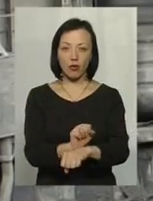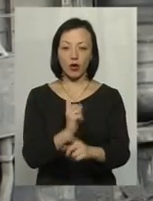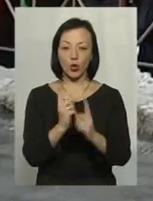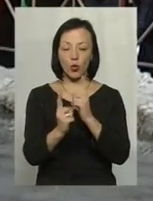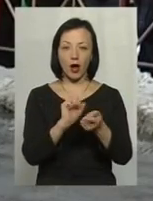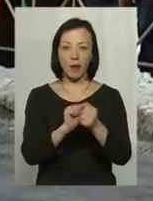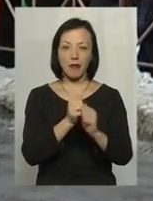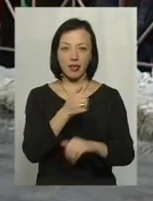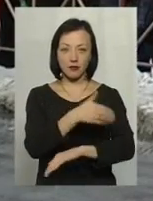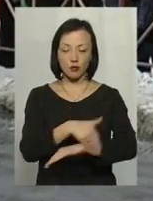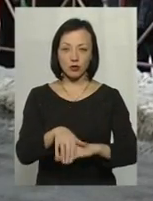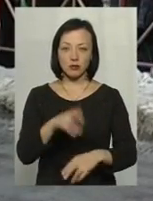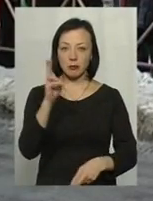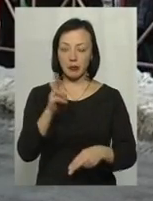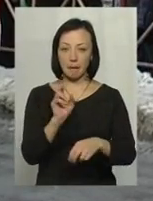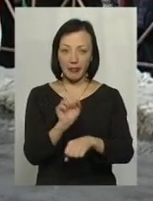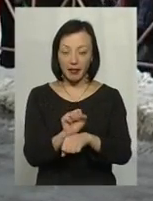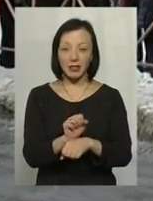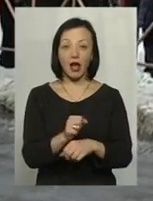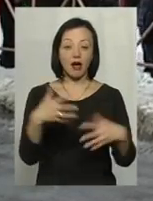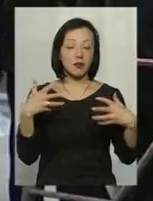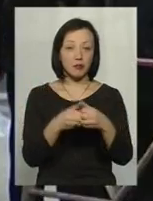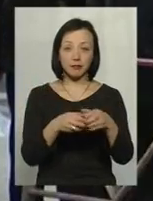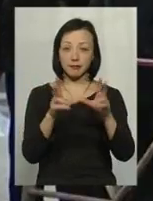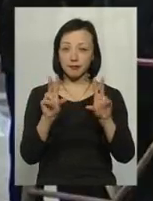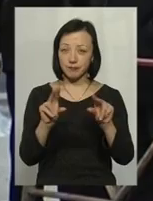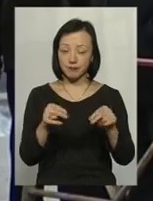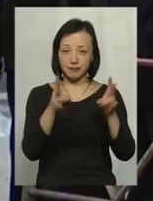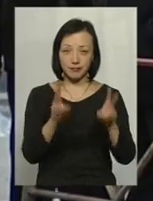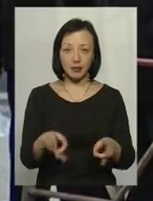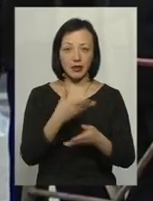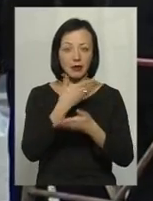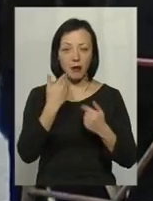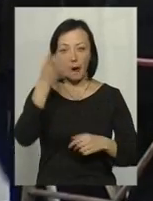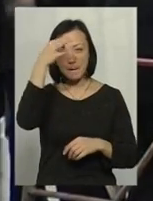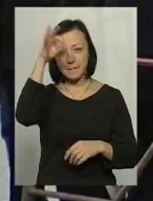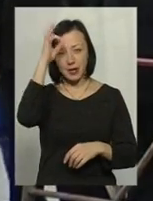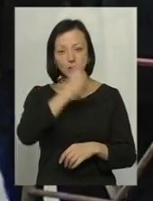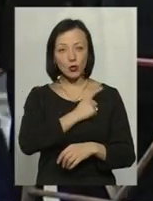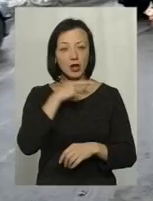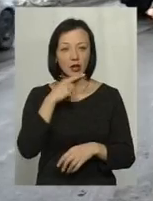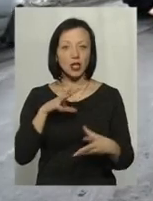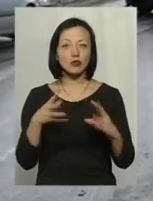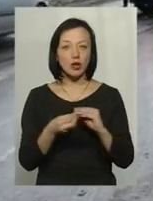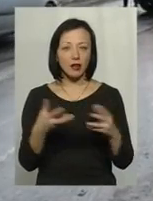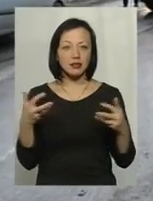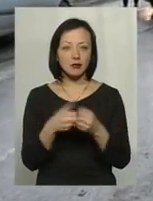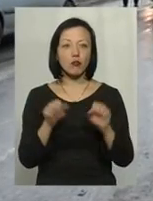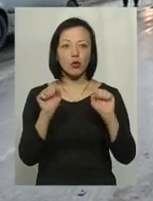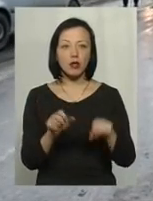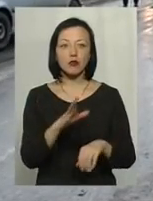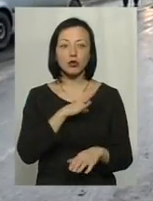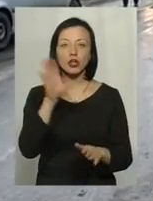Кам'янецькою майже припинився. Щоправда, у ДТП ніхто не постраждав. Патрульні кажуть, результати такого зіткнення могли бути